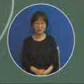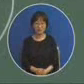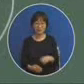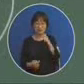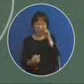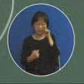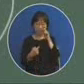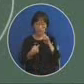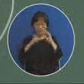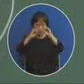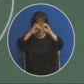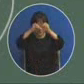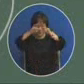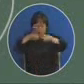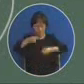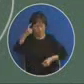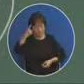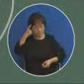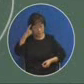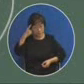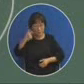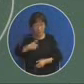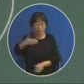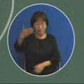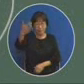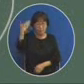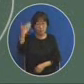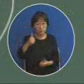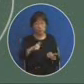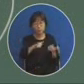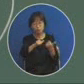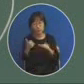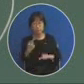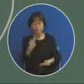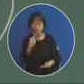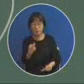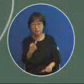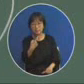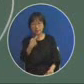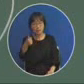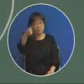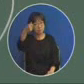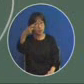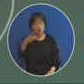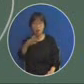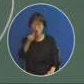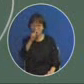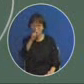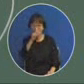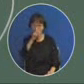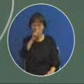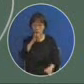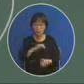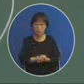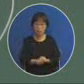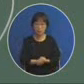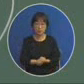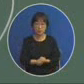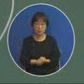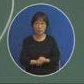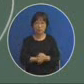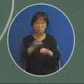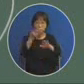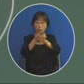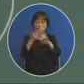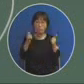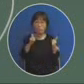몇 번 겪었어요. I think carefully to myself and I realize that there are so many moments in my life where I could have lost my life. 죽었어요. But I didn't die. 아니, 다른 사람 다 죽었는데 내가 안 죽었다니까요. Everyone